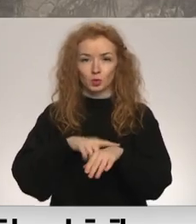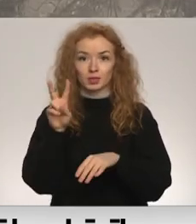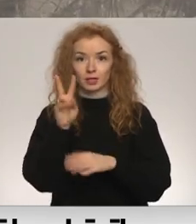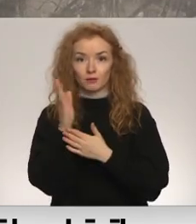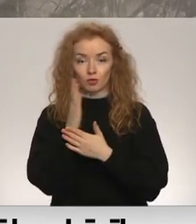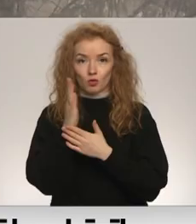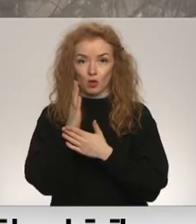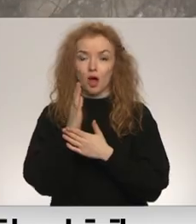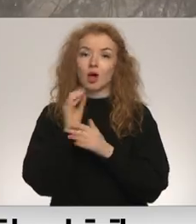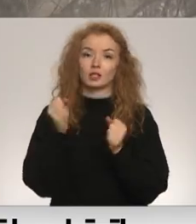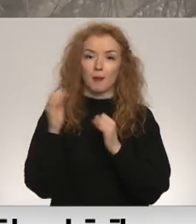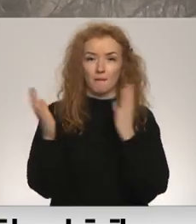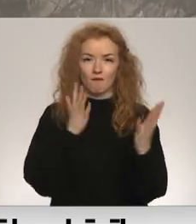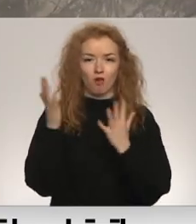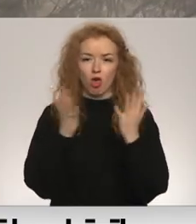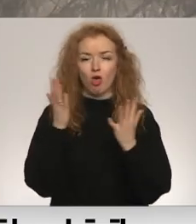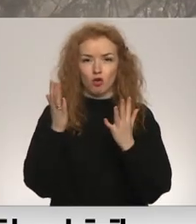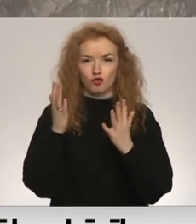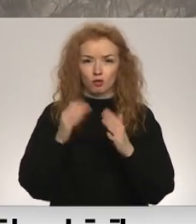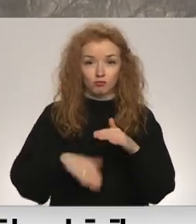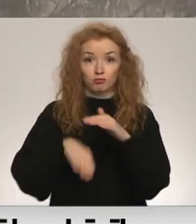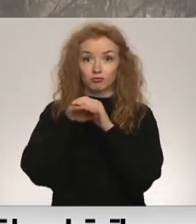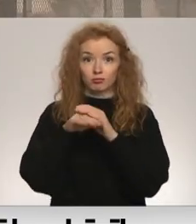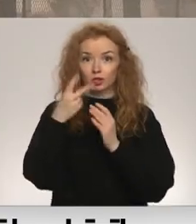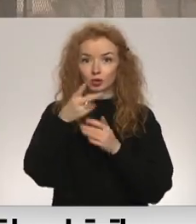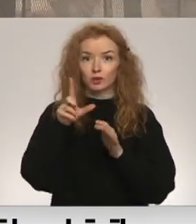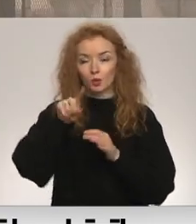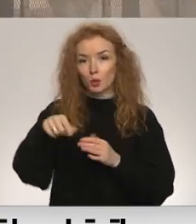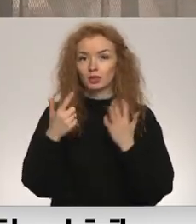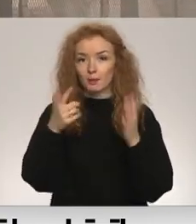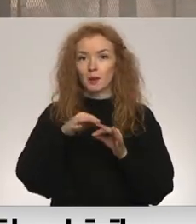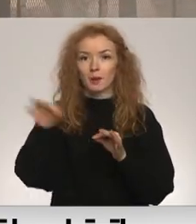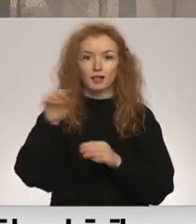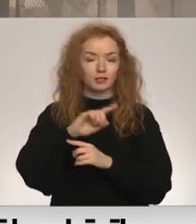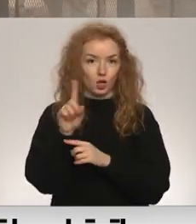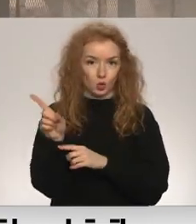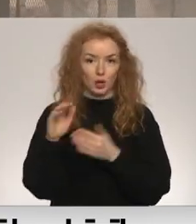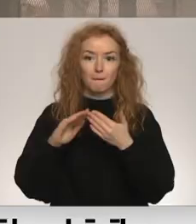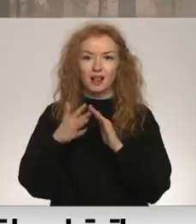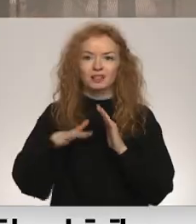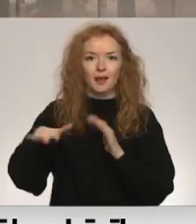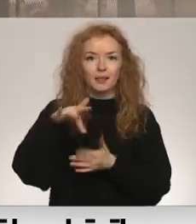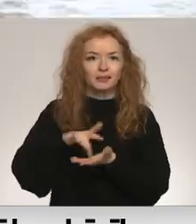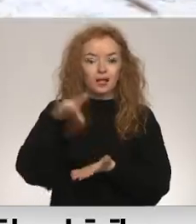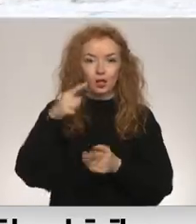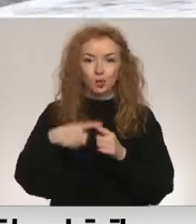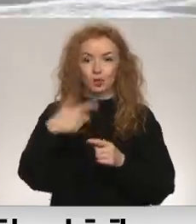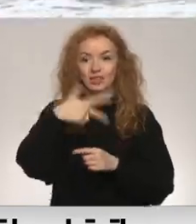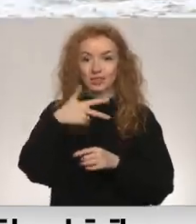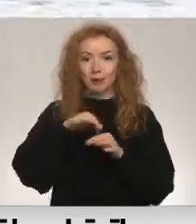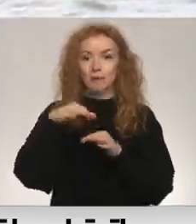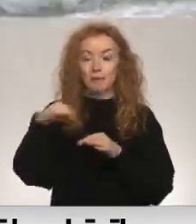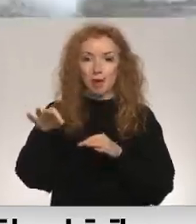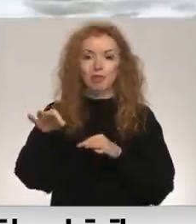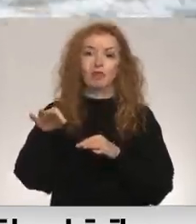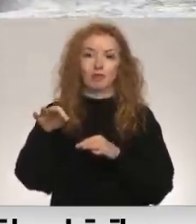kad ziemeļu-ziemeļrietumu vēja ātrums brāzmā sasniedza 27,7 metrus sekundē pilsētas centrā un 30 metrus